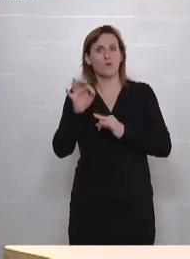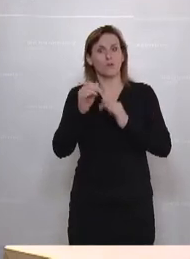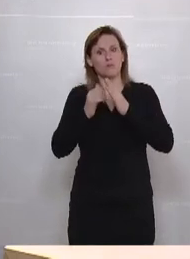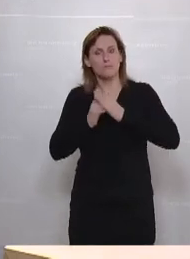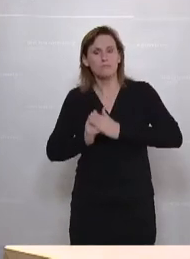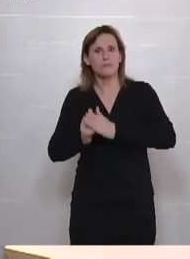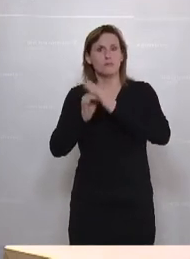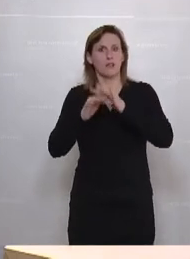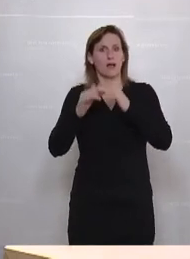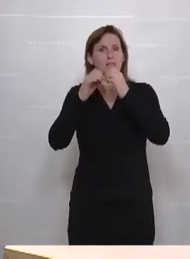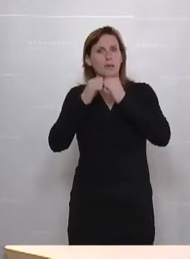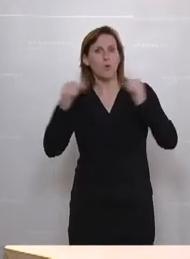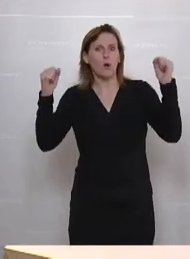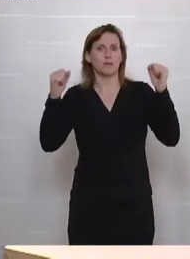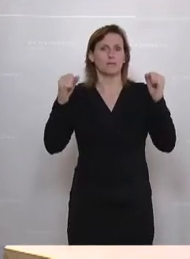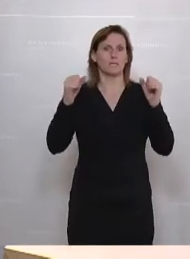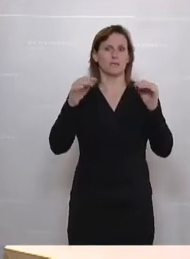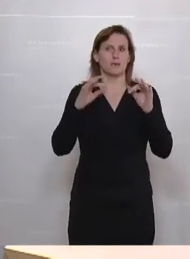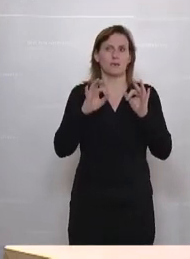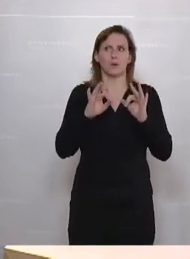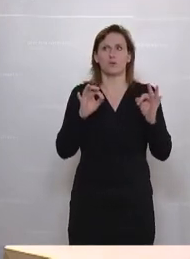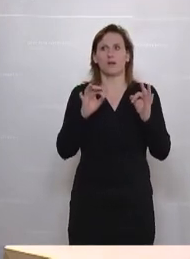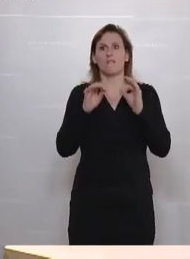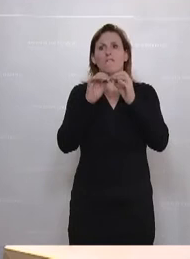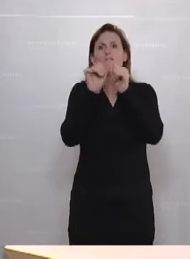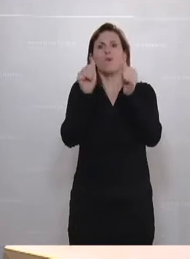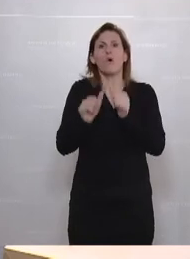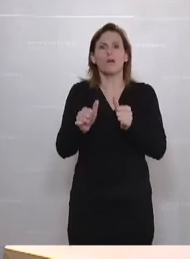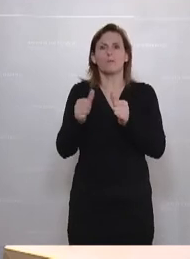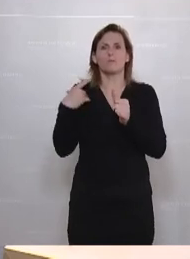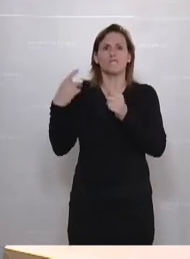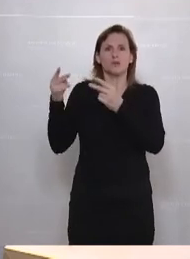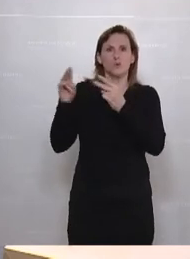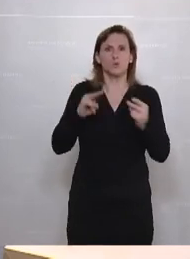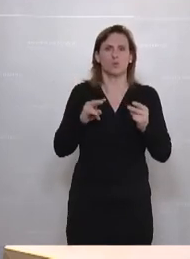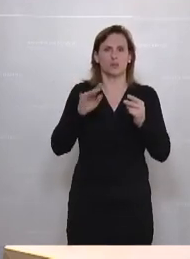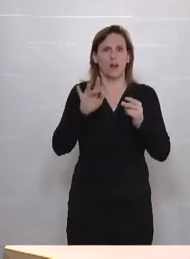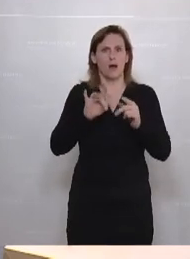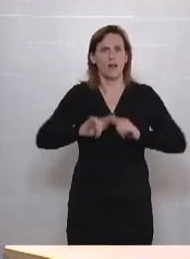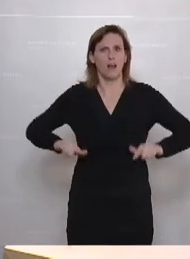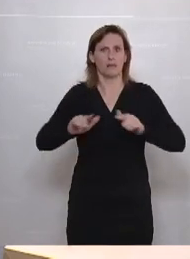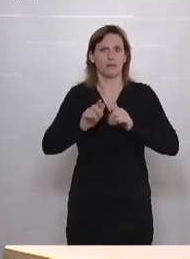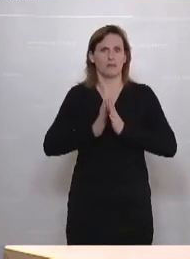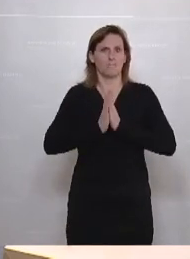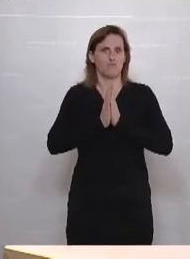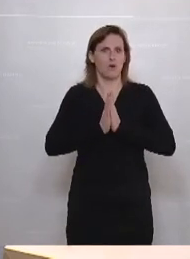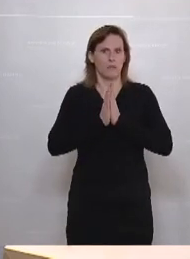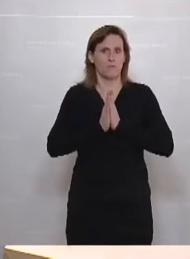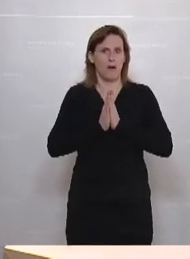die Demokratie oder zumindest eine Form der Demokratie wieder zurückkehrt in Myanmar und sich die Situation dort